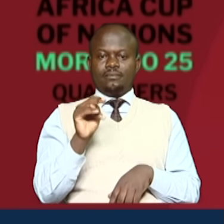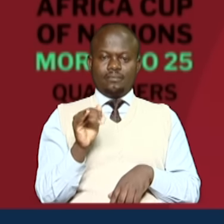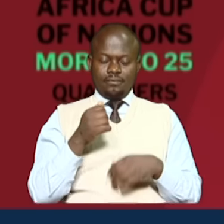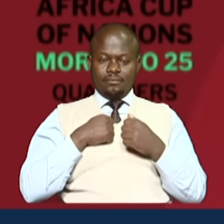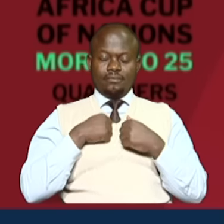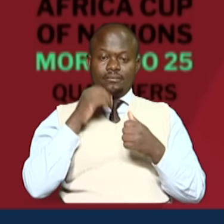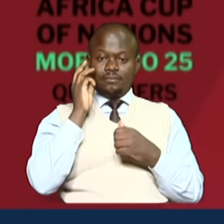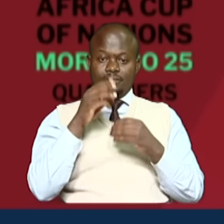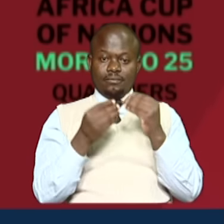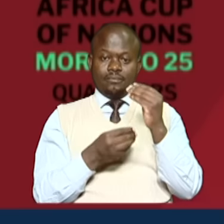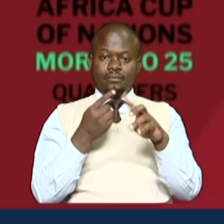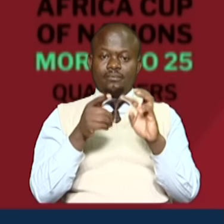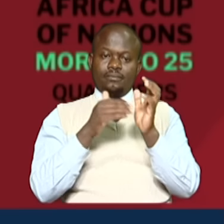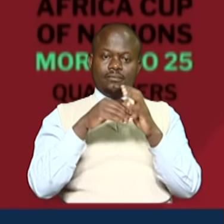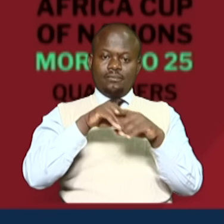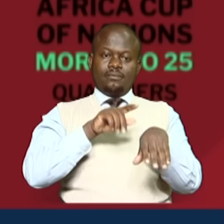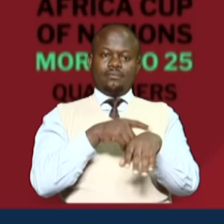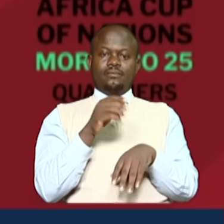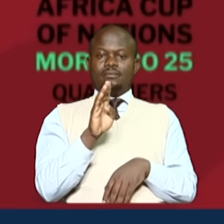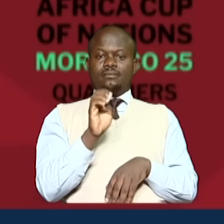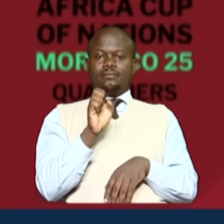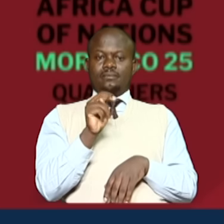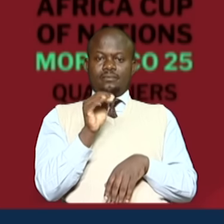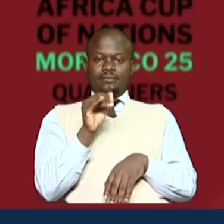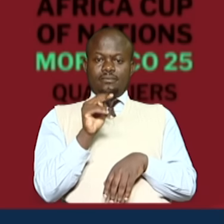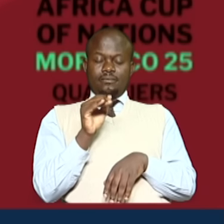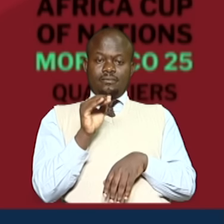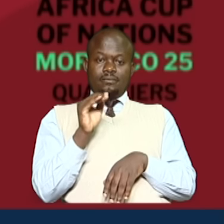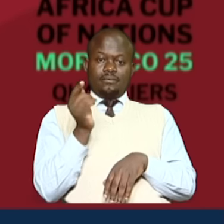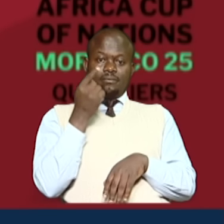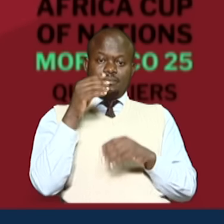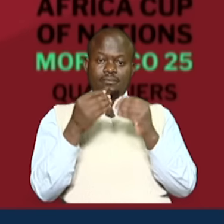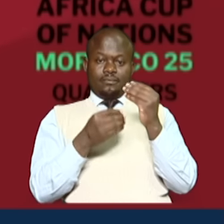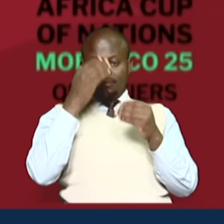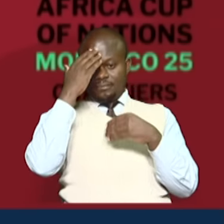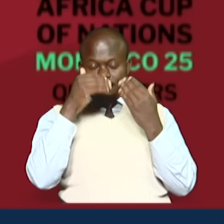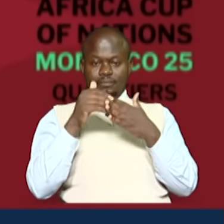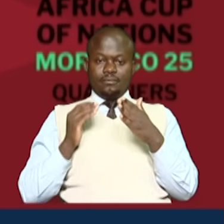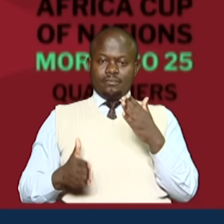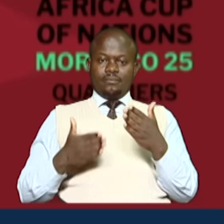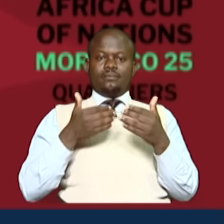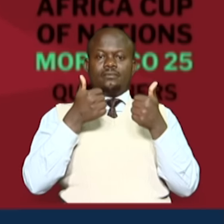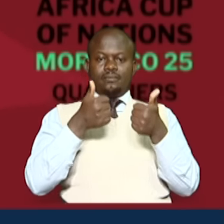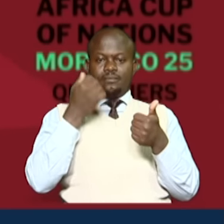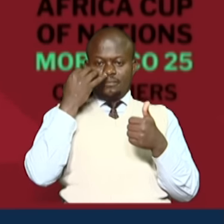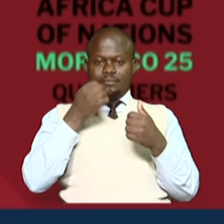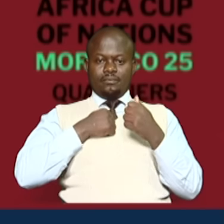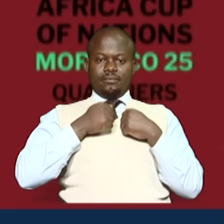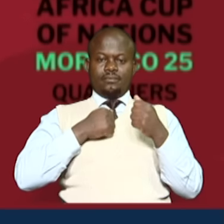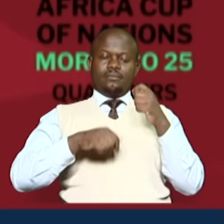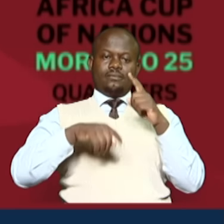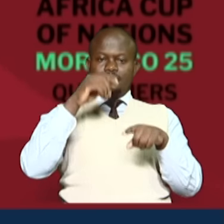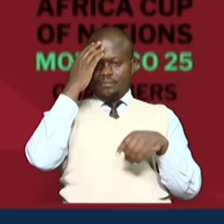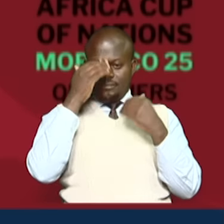rwahita rubona itike, ariko mu gihe Benin yo yanganya gusa yahita ibona itike kuko yitwaye neza, nubwo u Rwanda rwaba rwatsinze